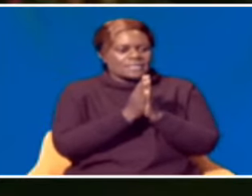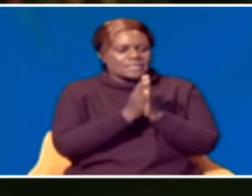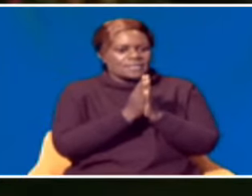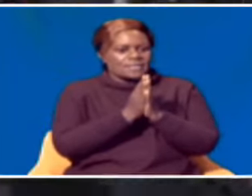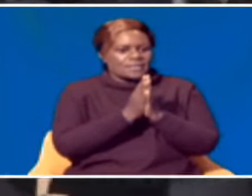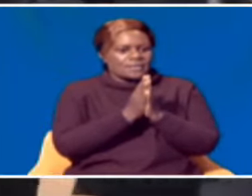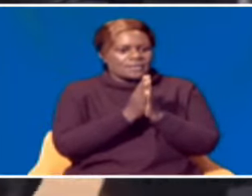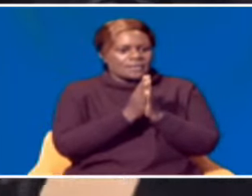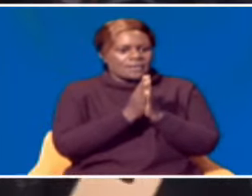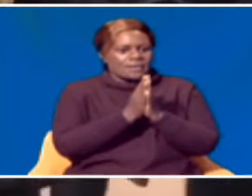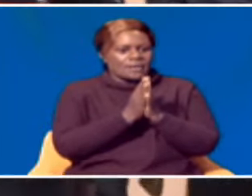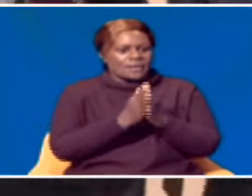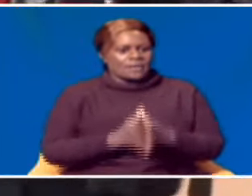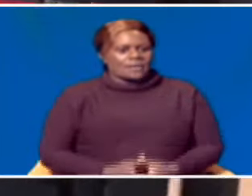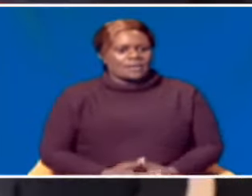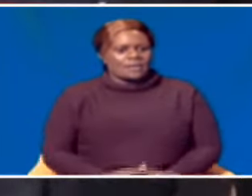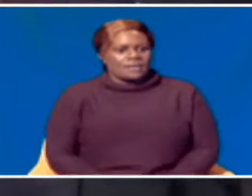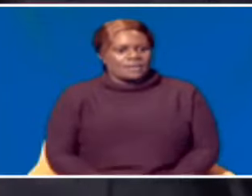Ulihani